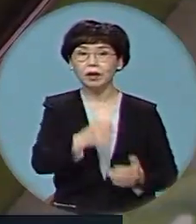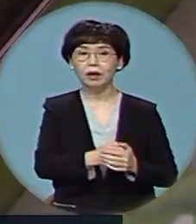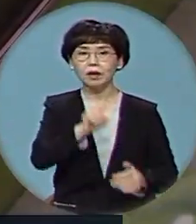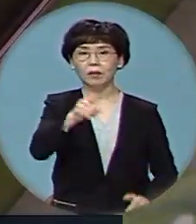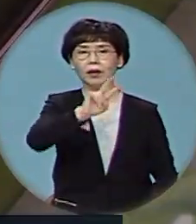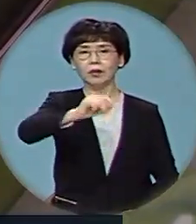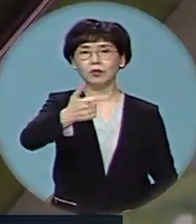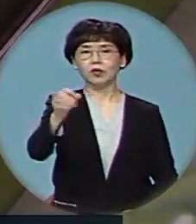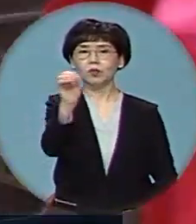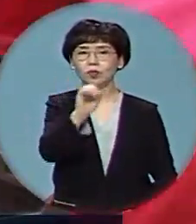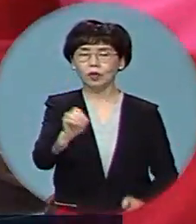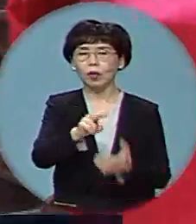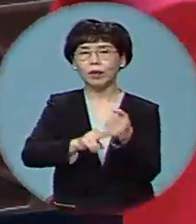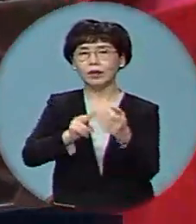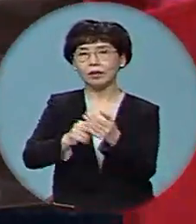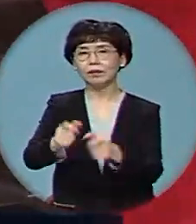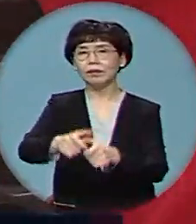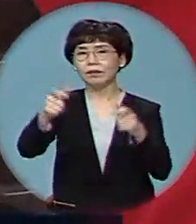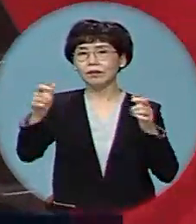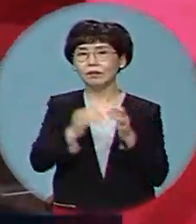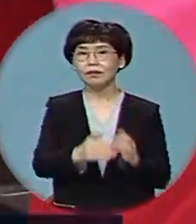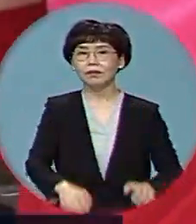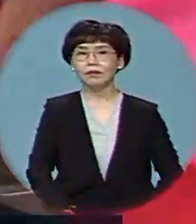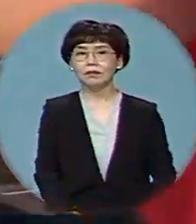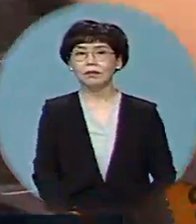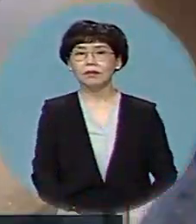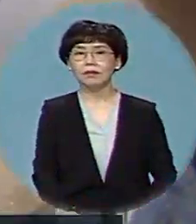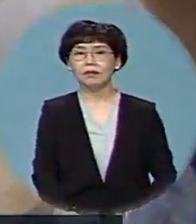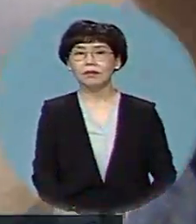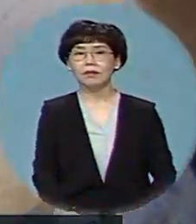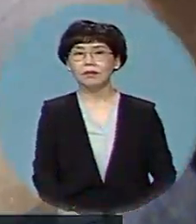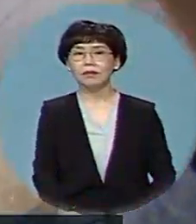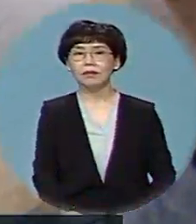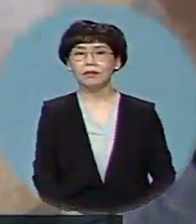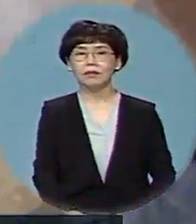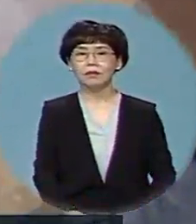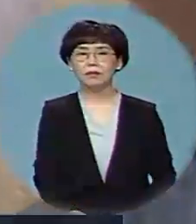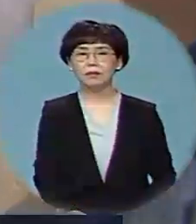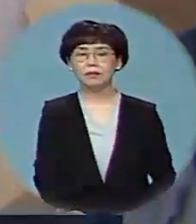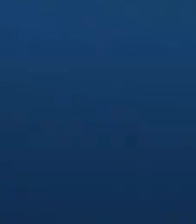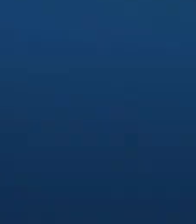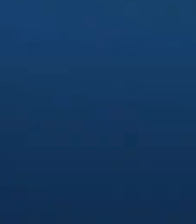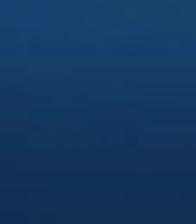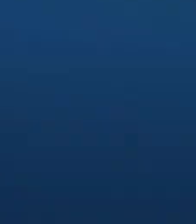세트도 126% 매출이 증가했습니다. SBS 김혜민입니다.